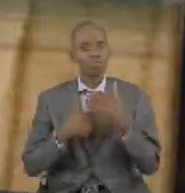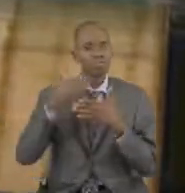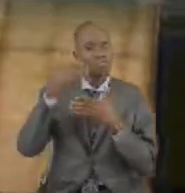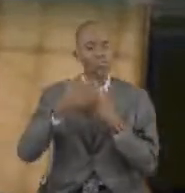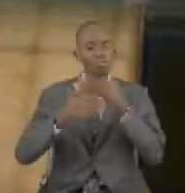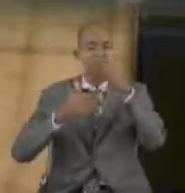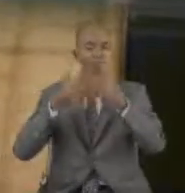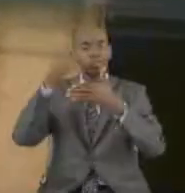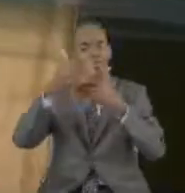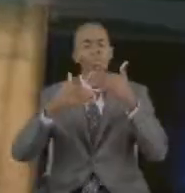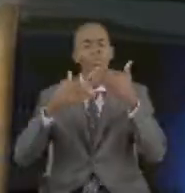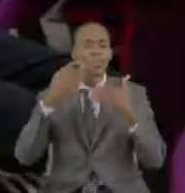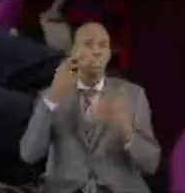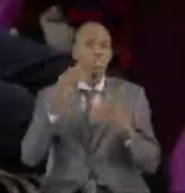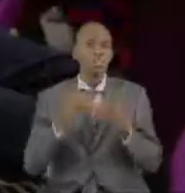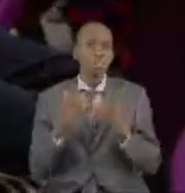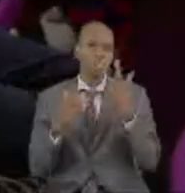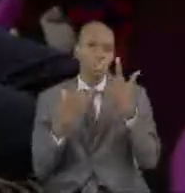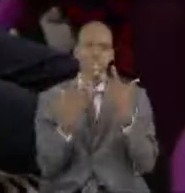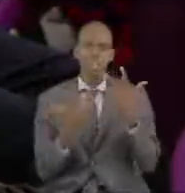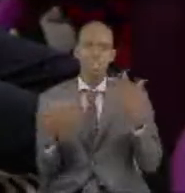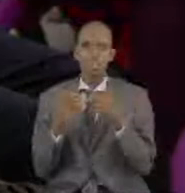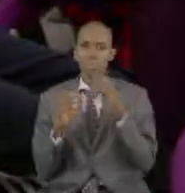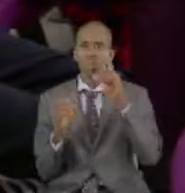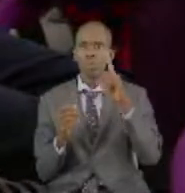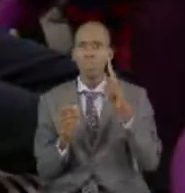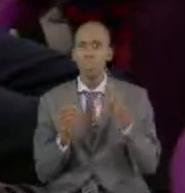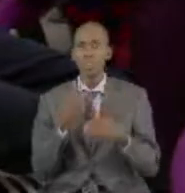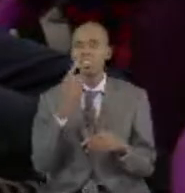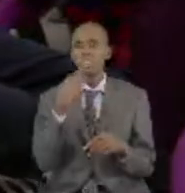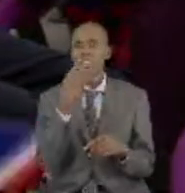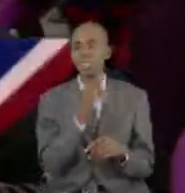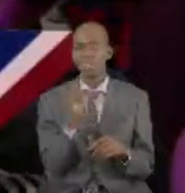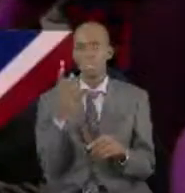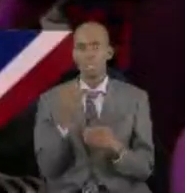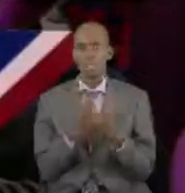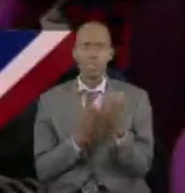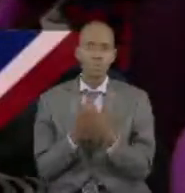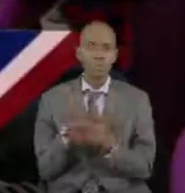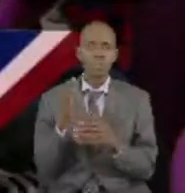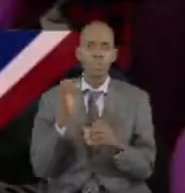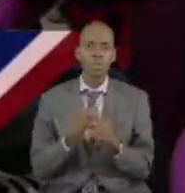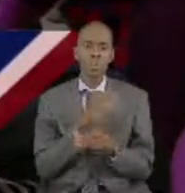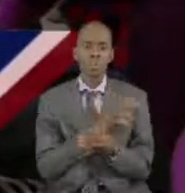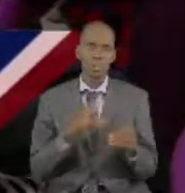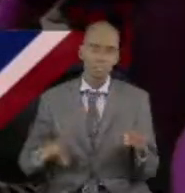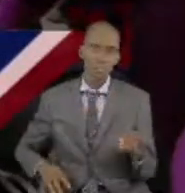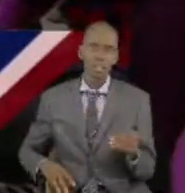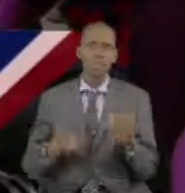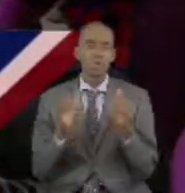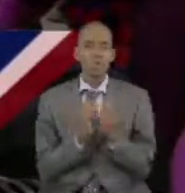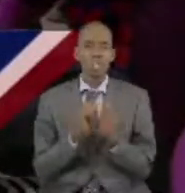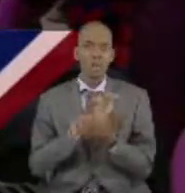progrès nous voyons trois éléments ici premièrement c'est dire la vérité en cluster avec une